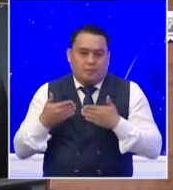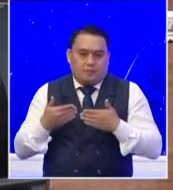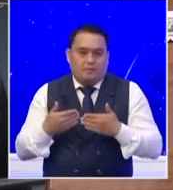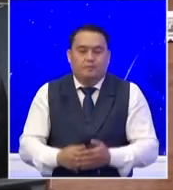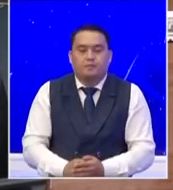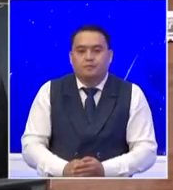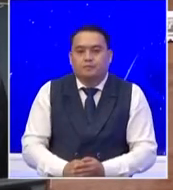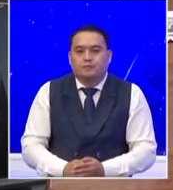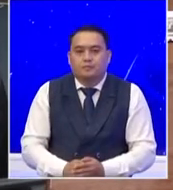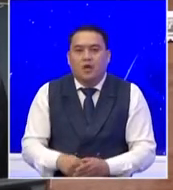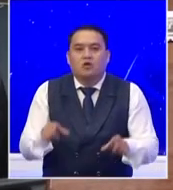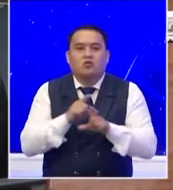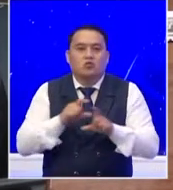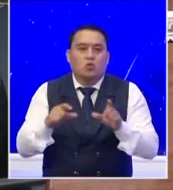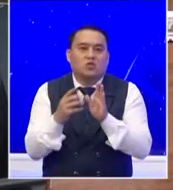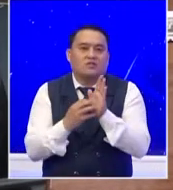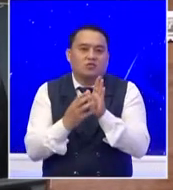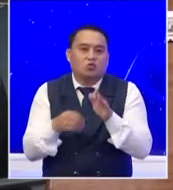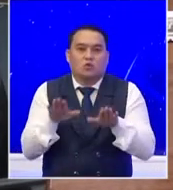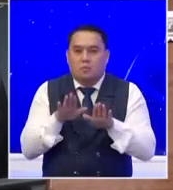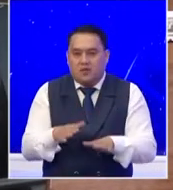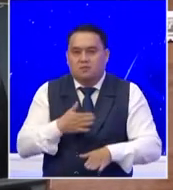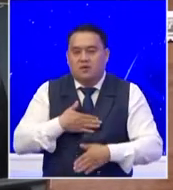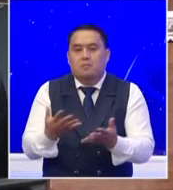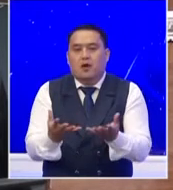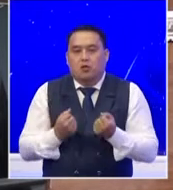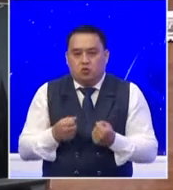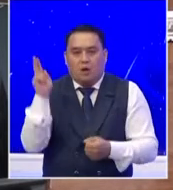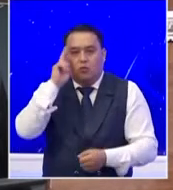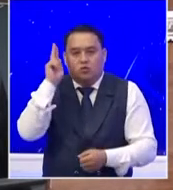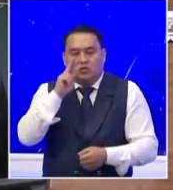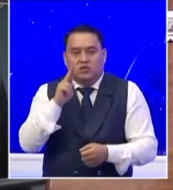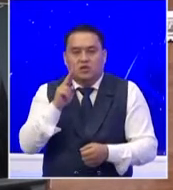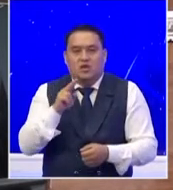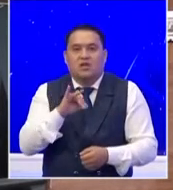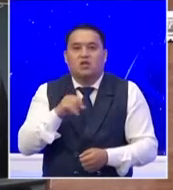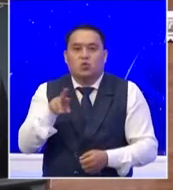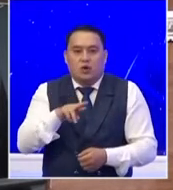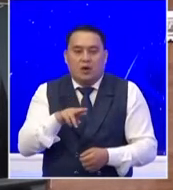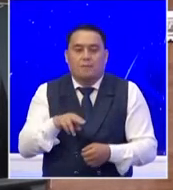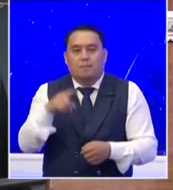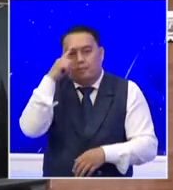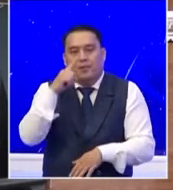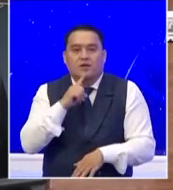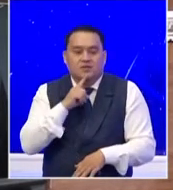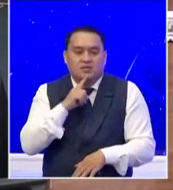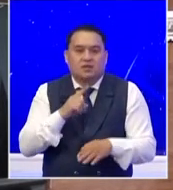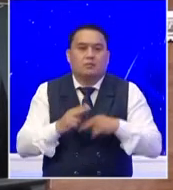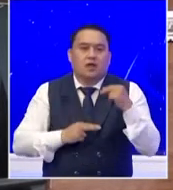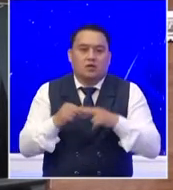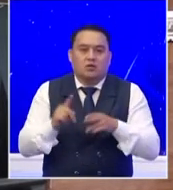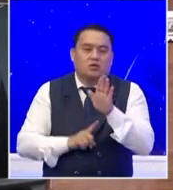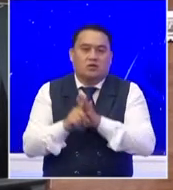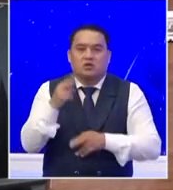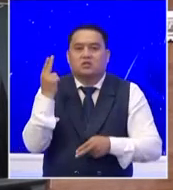Кроме этого, школа на 900 мест, мы получаем заключение государственной экспертизы в июле месяце и планируем начать строительство в августе